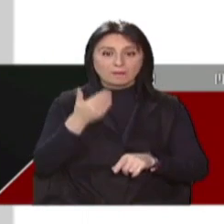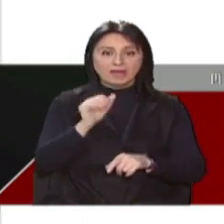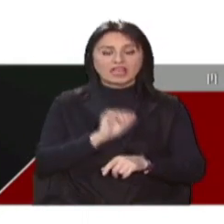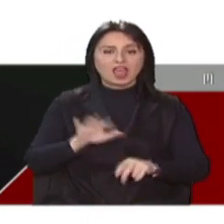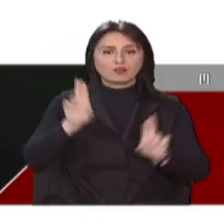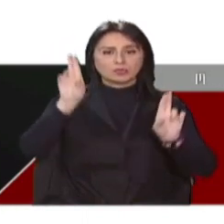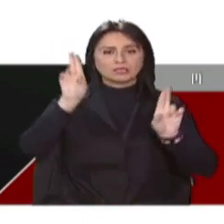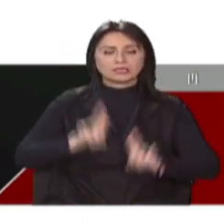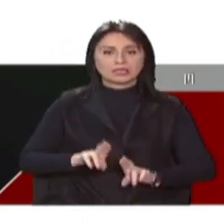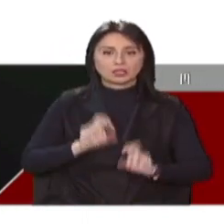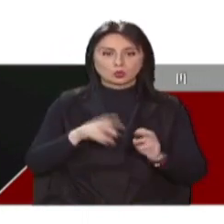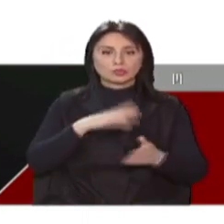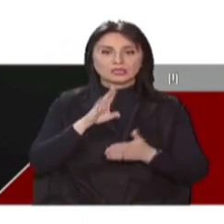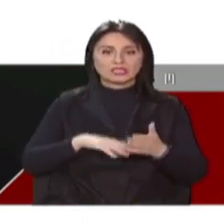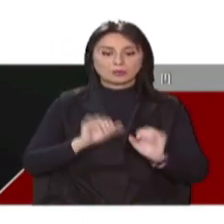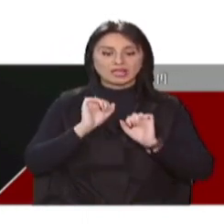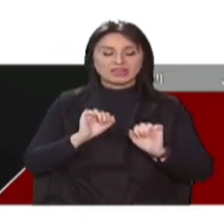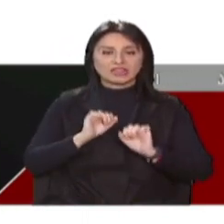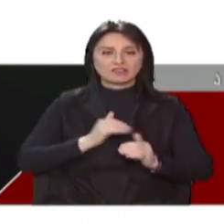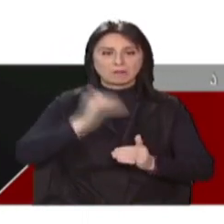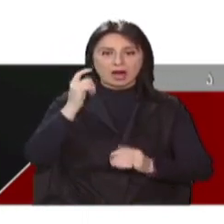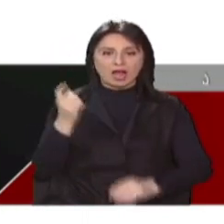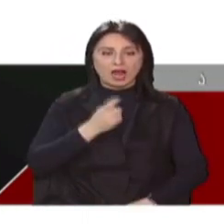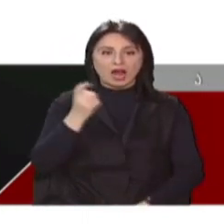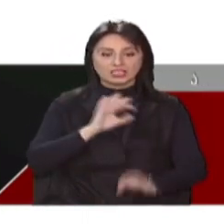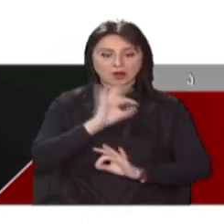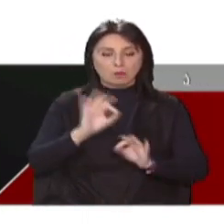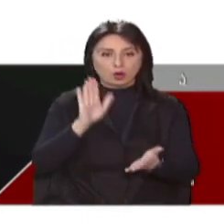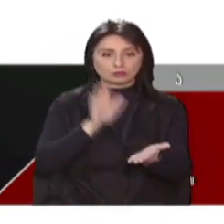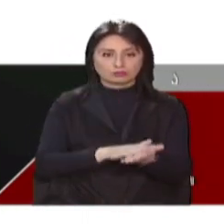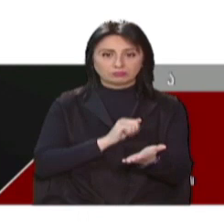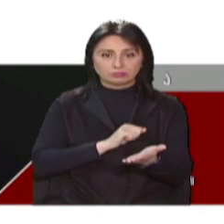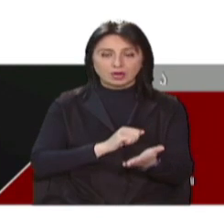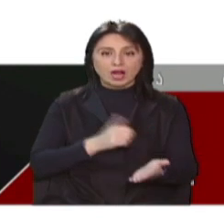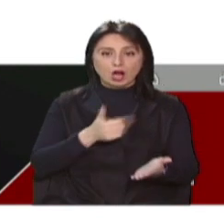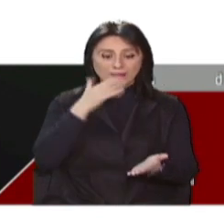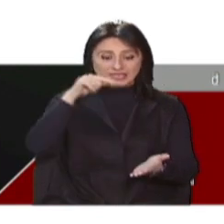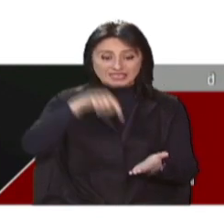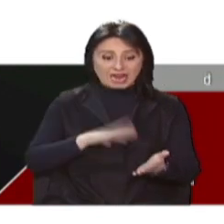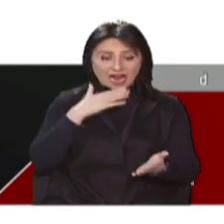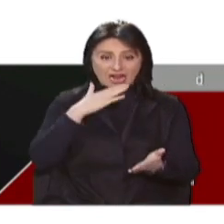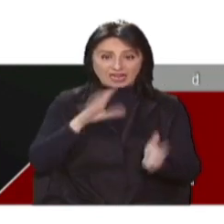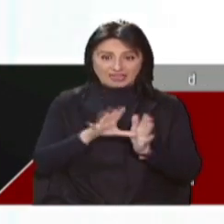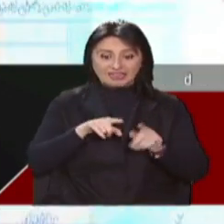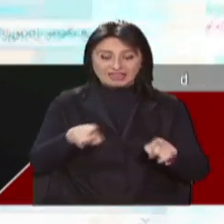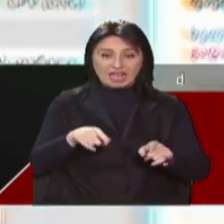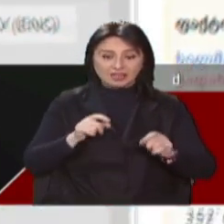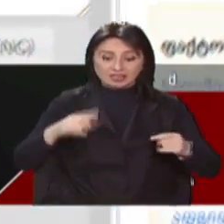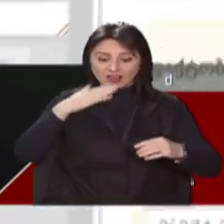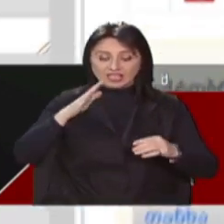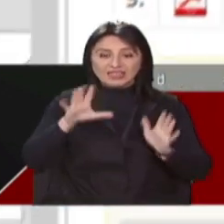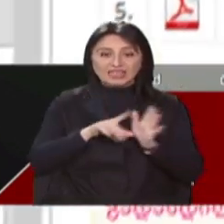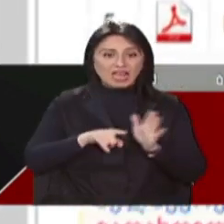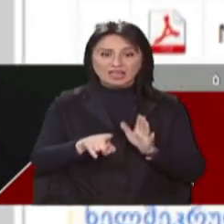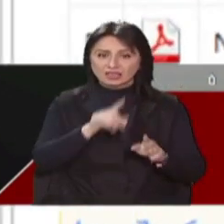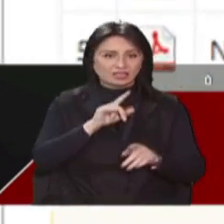ევროპული სტანდარტების უსაფრთხოების დაცვის მაღალი ხარისხის პროექტი დადეს, რომელიც წყალში დენის გატარებას გამორიცხავდა.